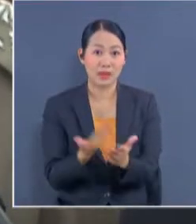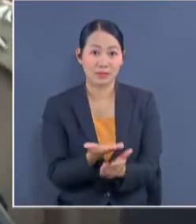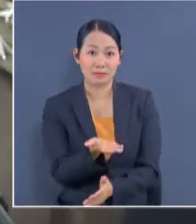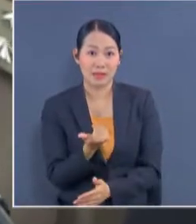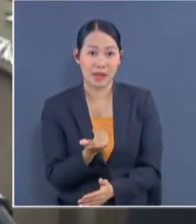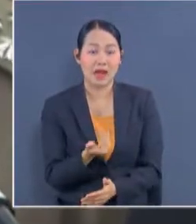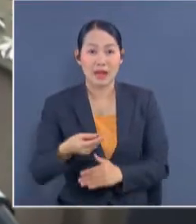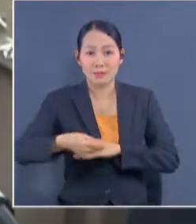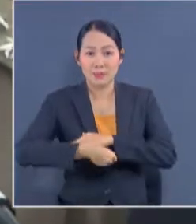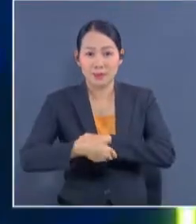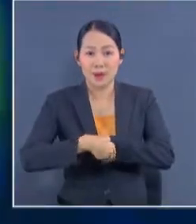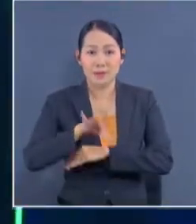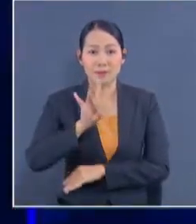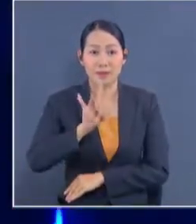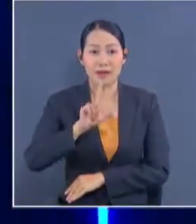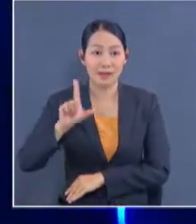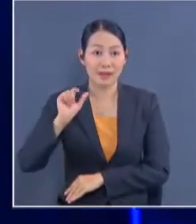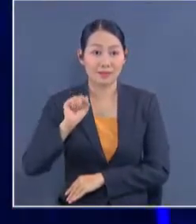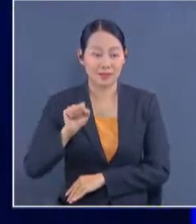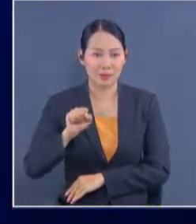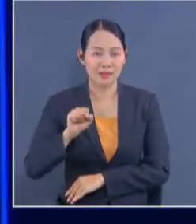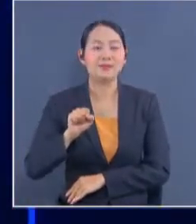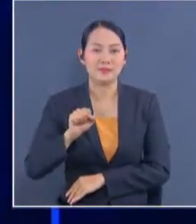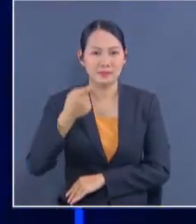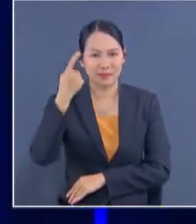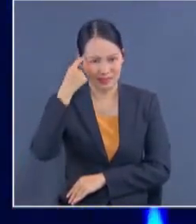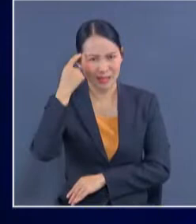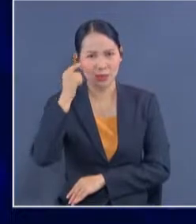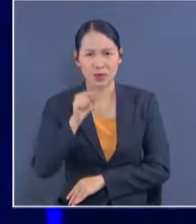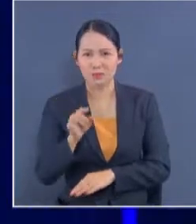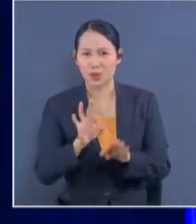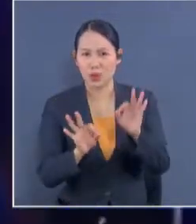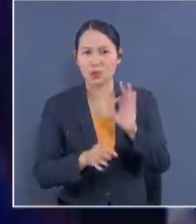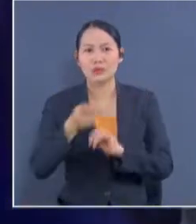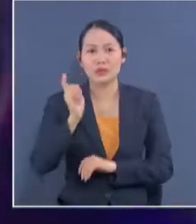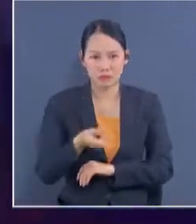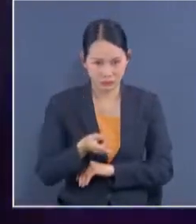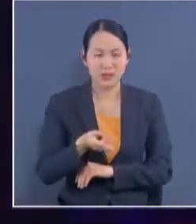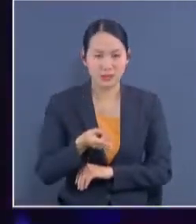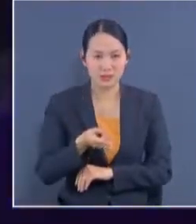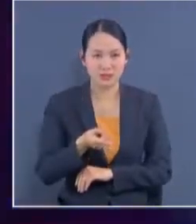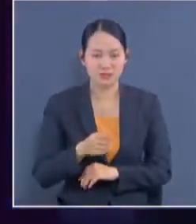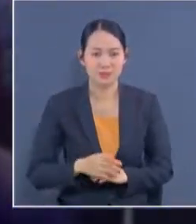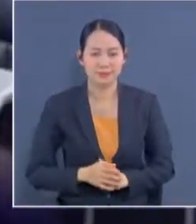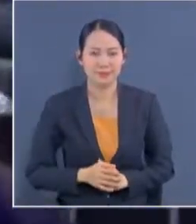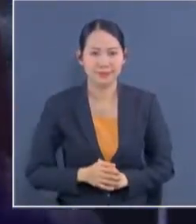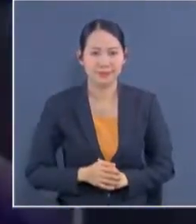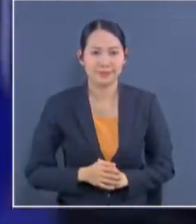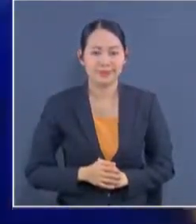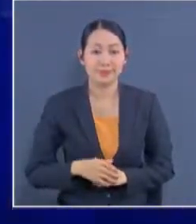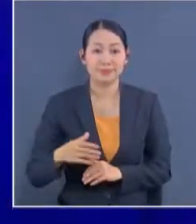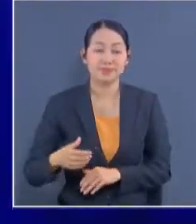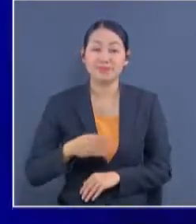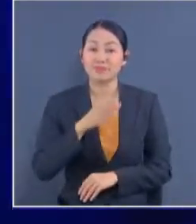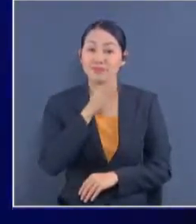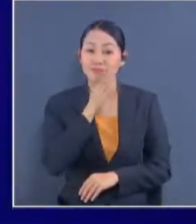ราก็ดำเนินคดีไม่ได้อยู่แล้วนะครับ อ้าวเนี่ยฮะอย่างที่ผบ.ตร.ท่านบอกว่าถ้าไม่มีมูลเราก็คง